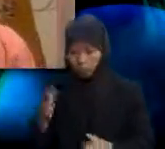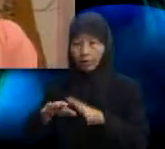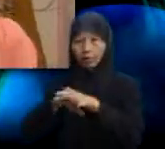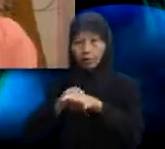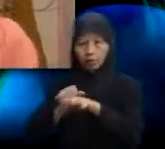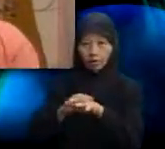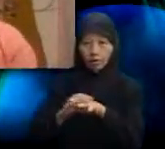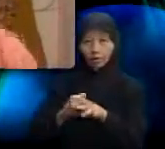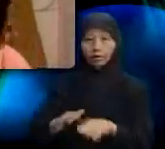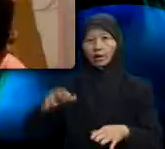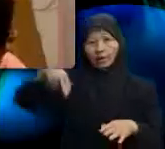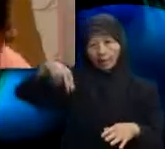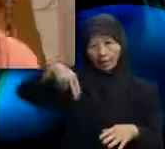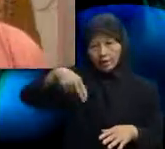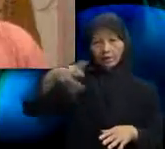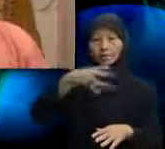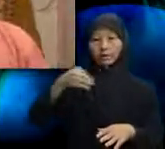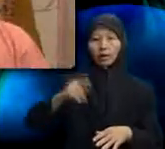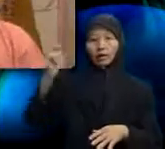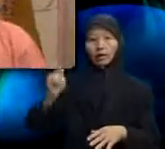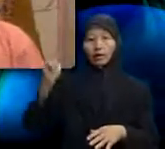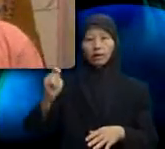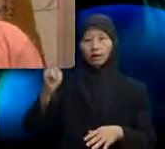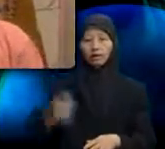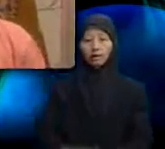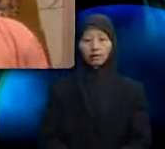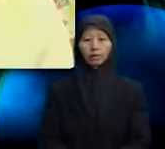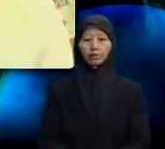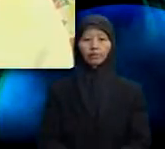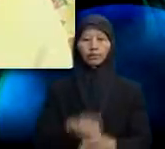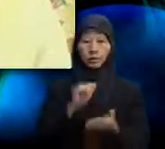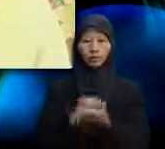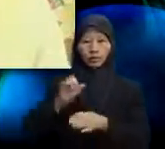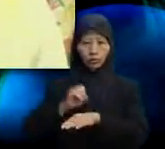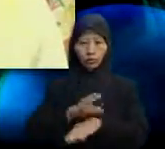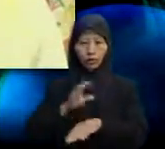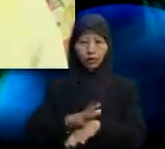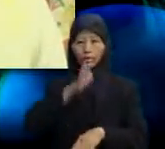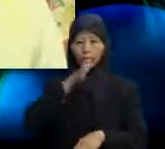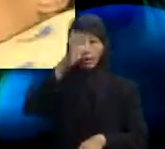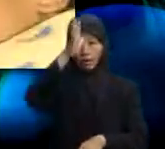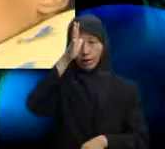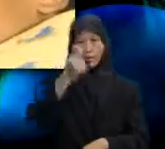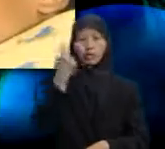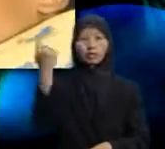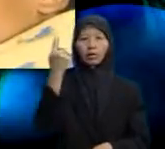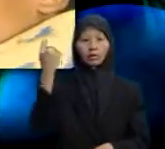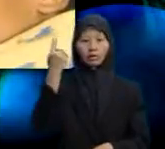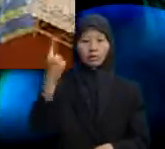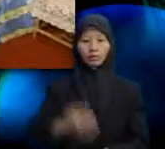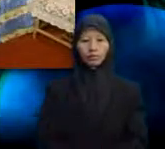mulut, tangan, kaki dan membuang air kecil. Itulah pesan ibu dan ayah kami selalu.